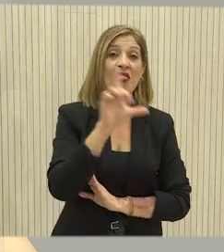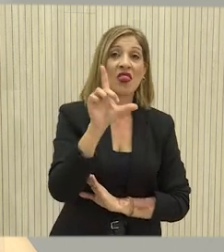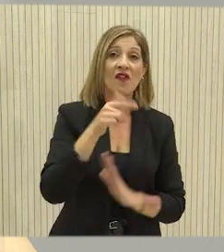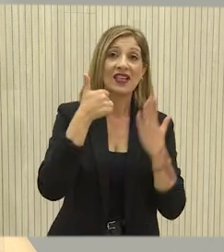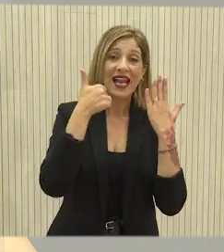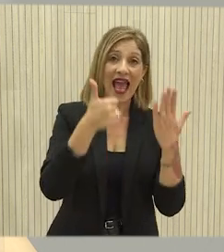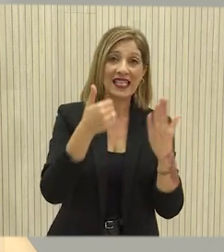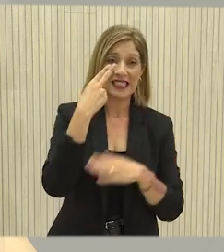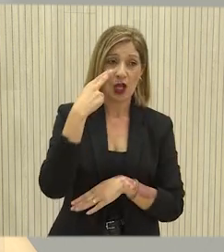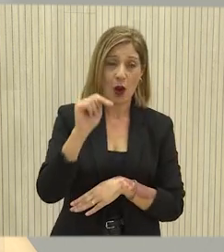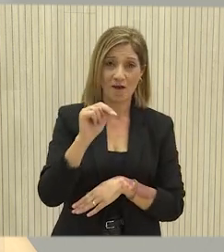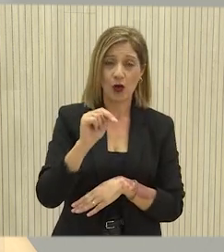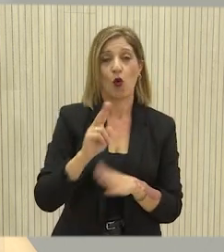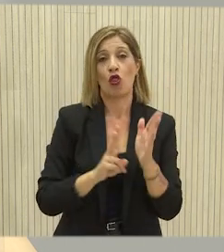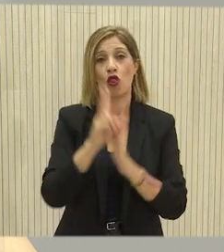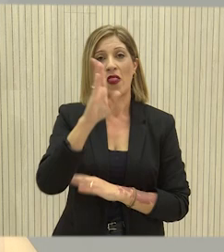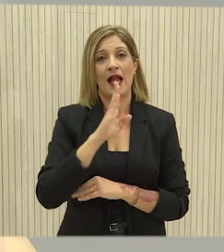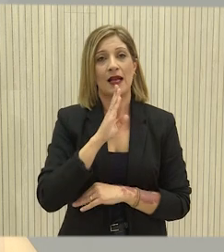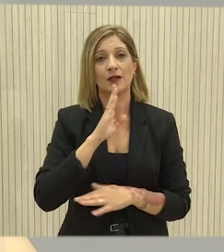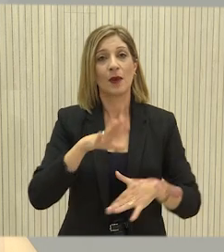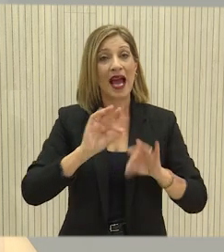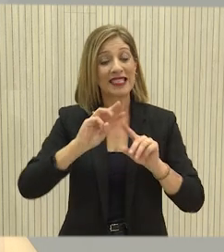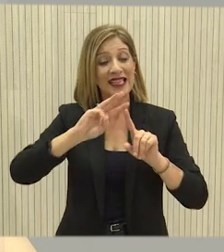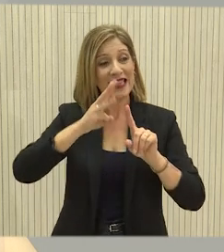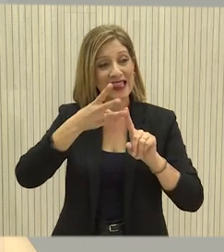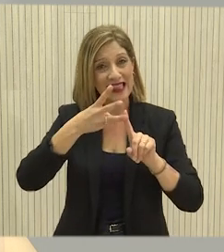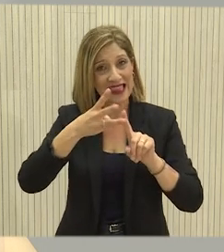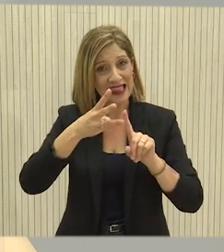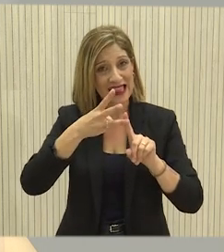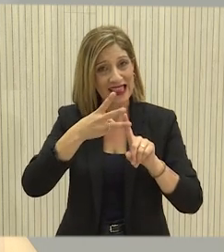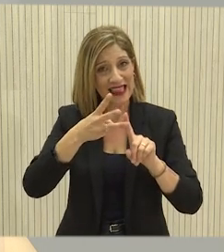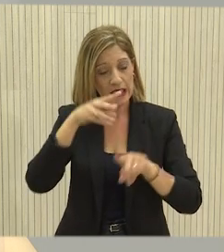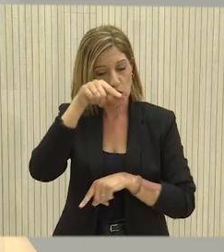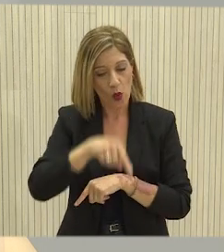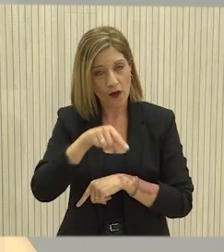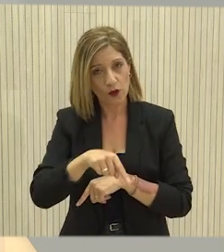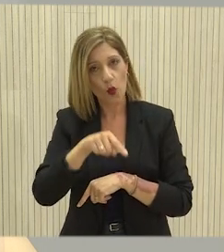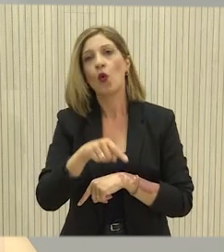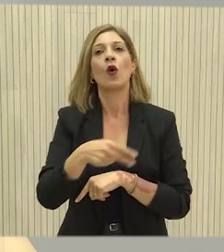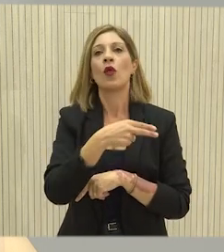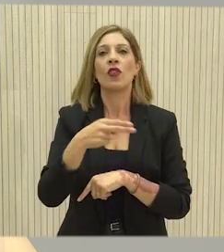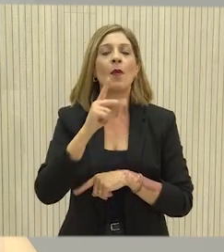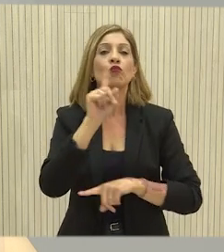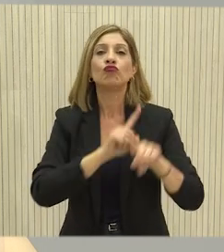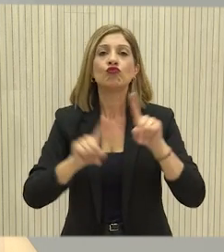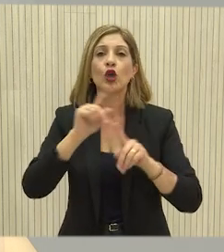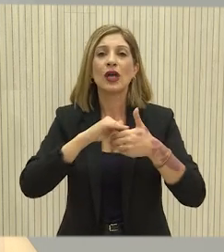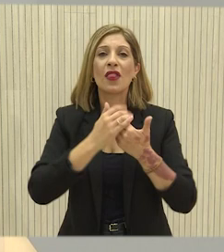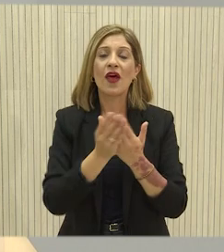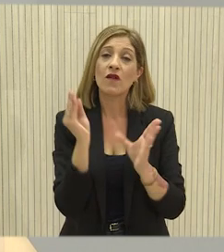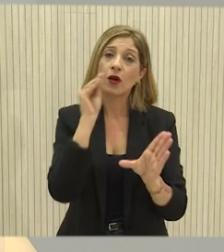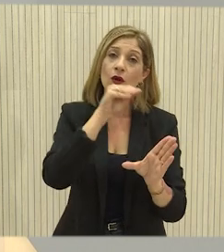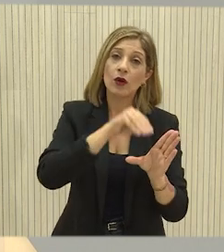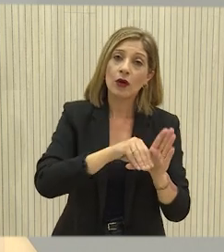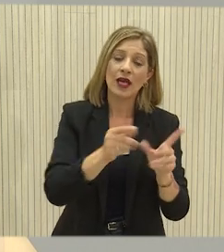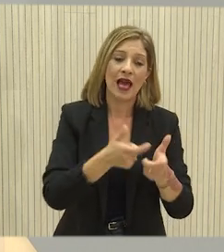στις 12 το μεσημέρι θα ξεκινήσει και η διαδικασία του τρίτου και τελευταίου γύρου αυτής της φάσης, που θα αφορά την εκδήλωση ενδιαφέροντος για συμμετοχή